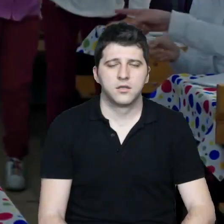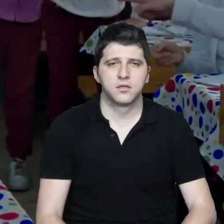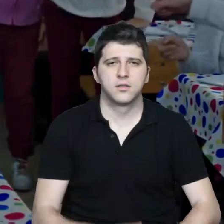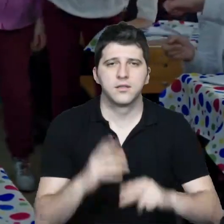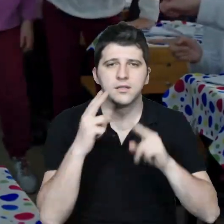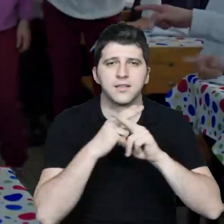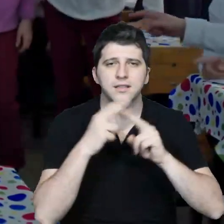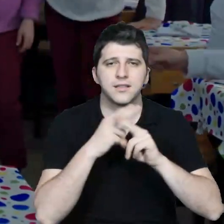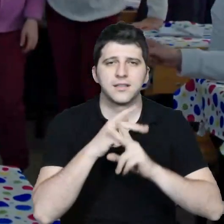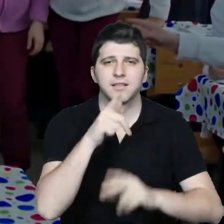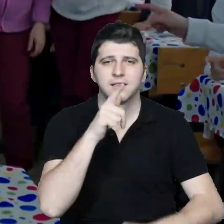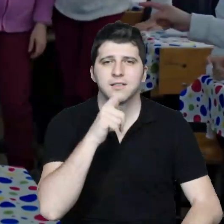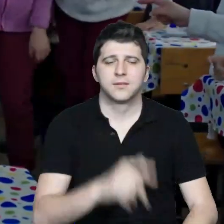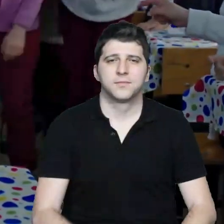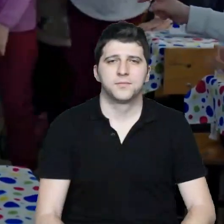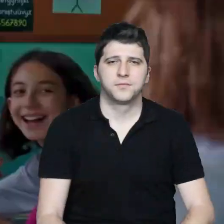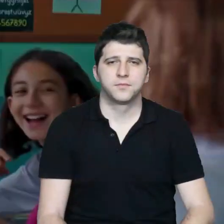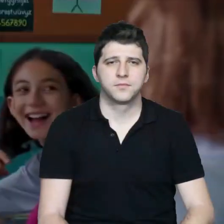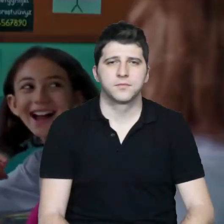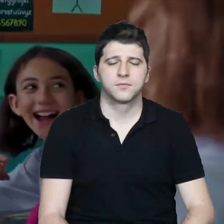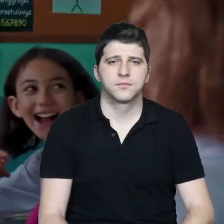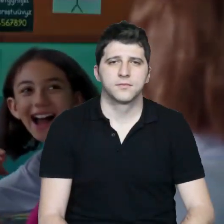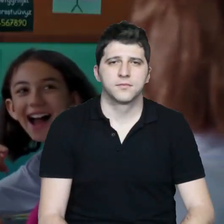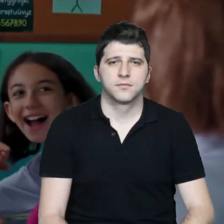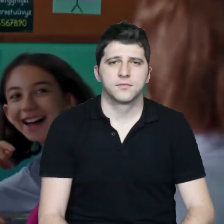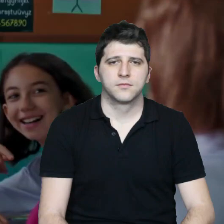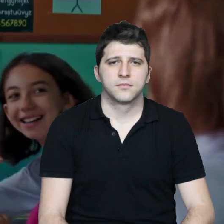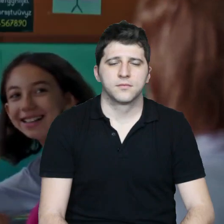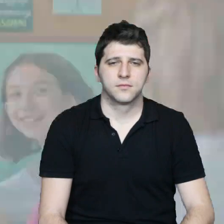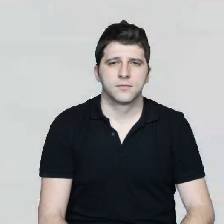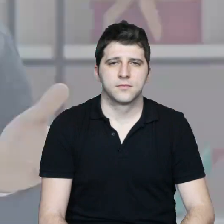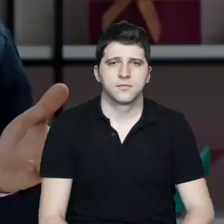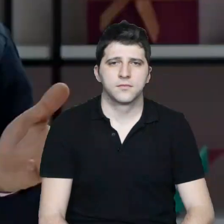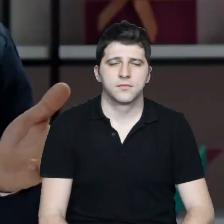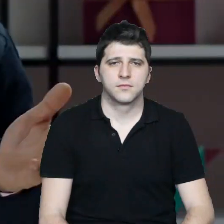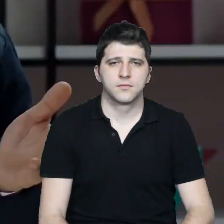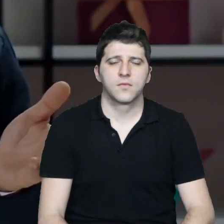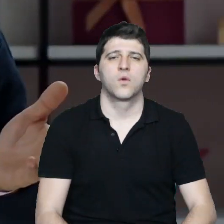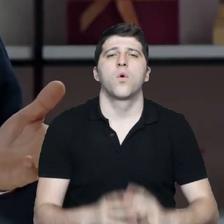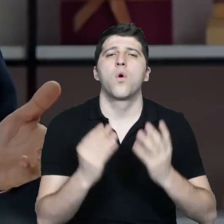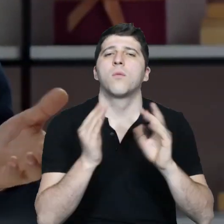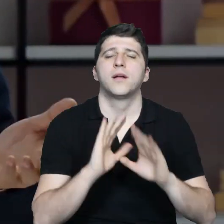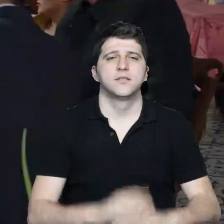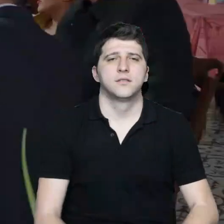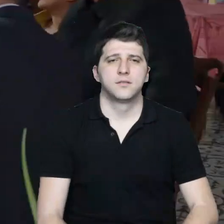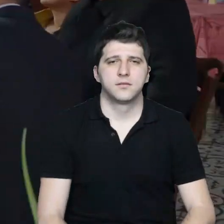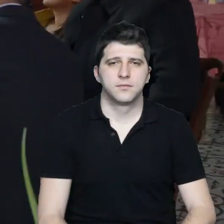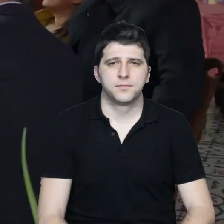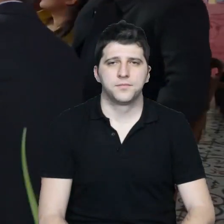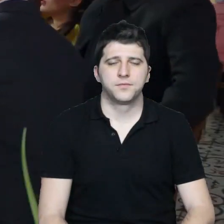kılığında. Öğrenciler parmaklarıyla gösterip dalga geçince İsmail ağız yamultup taklit etti. Olmaz.